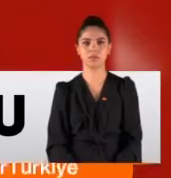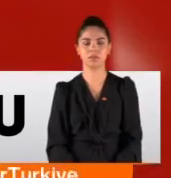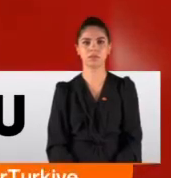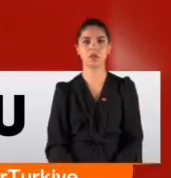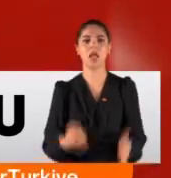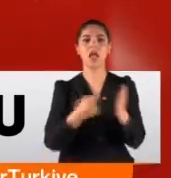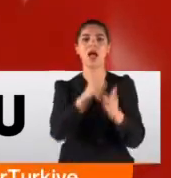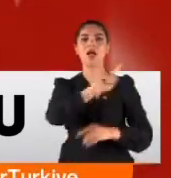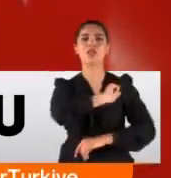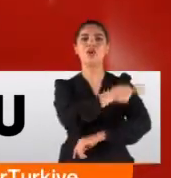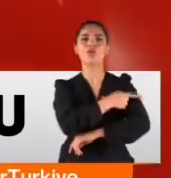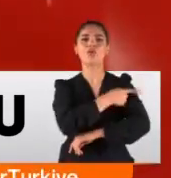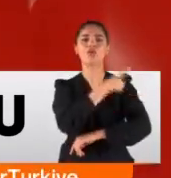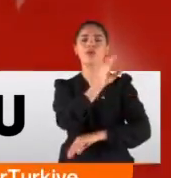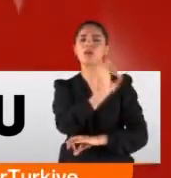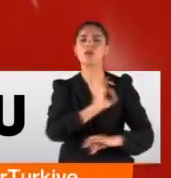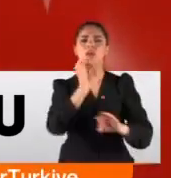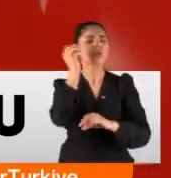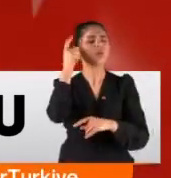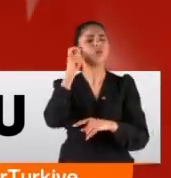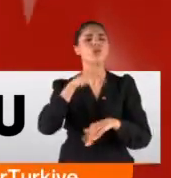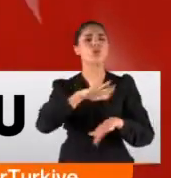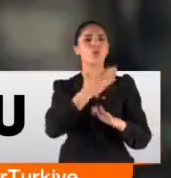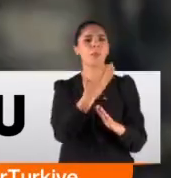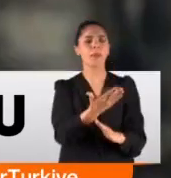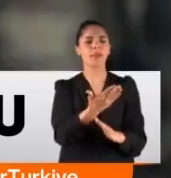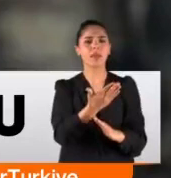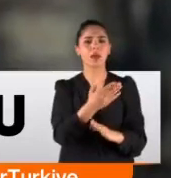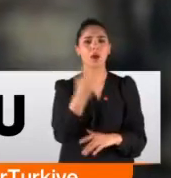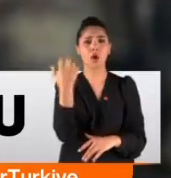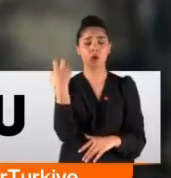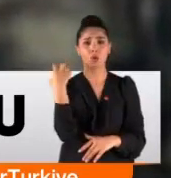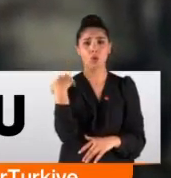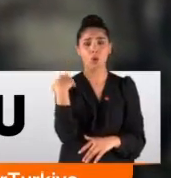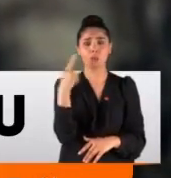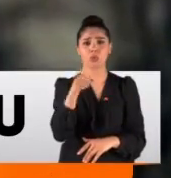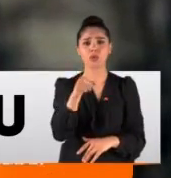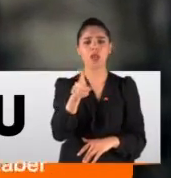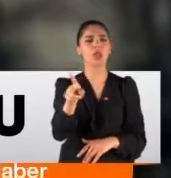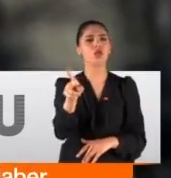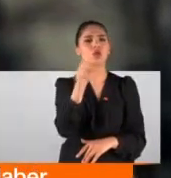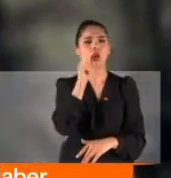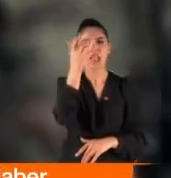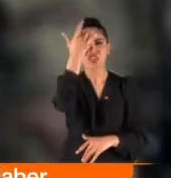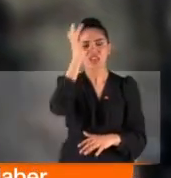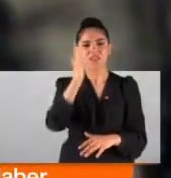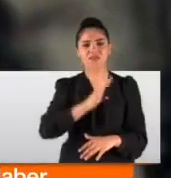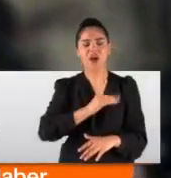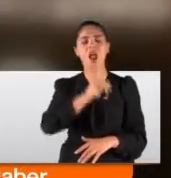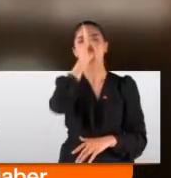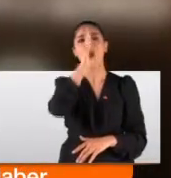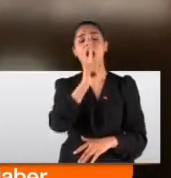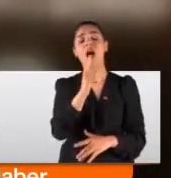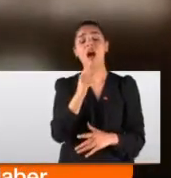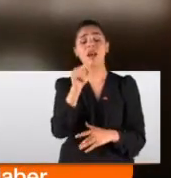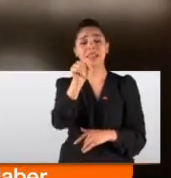Adından aldığı güçle bir an bile tereddüt etmedi Ömer Assubay. Komutanının bu yolun sonunda şehadet var, hakkını helal et